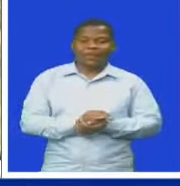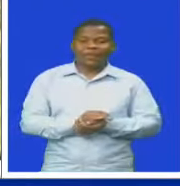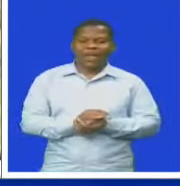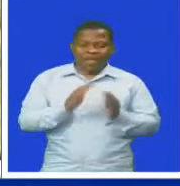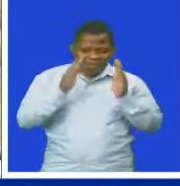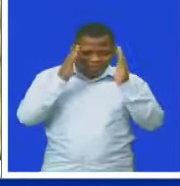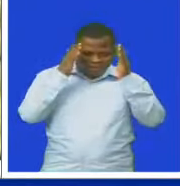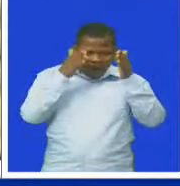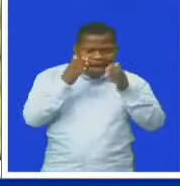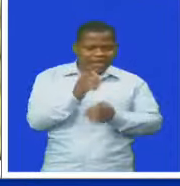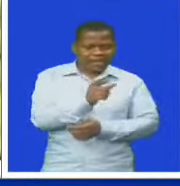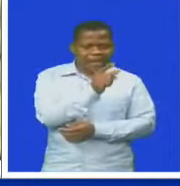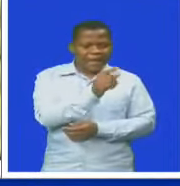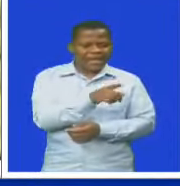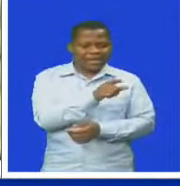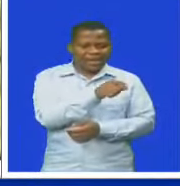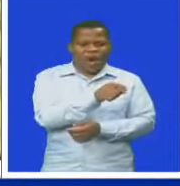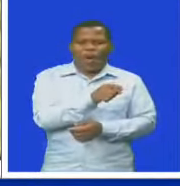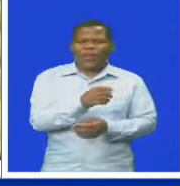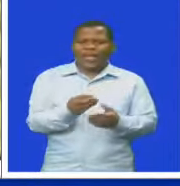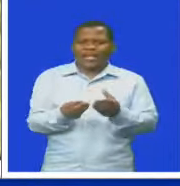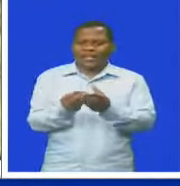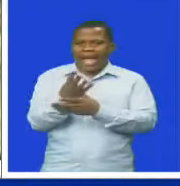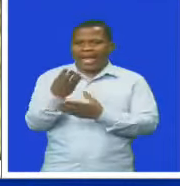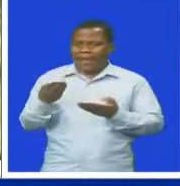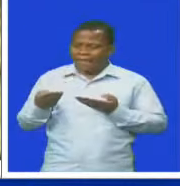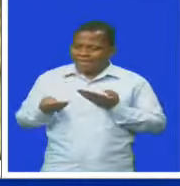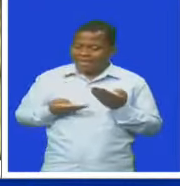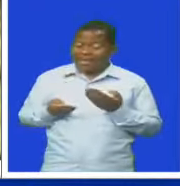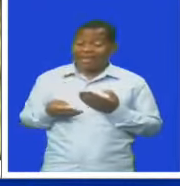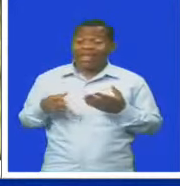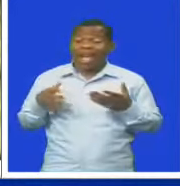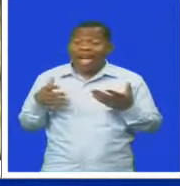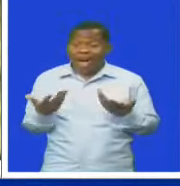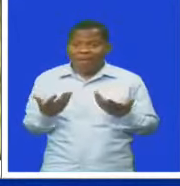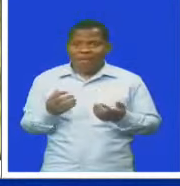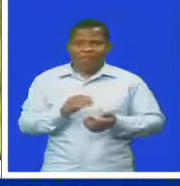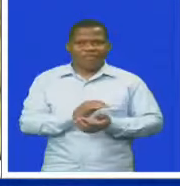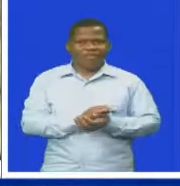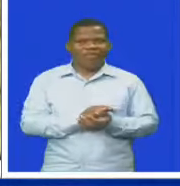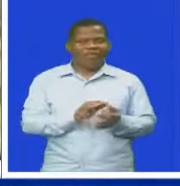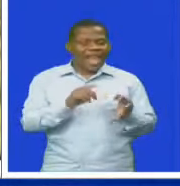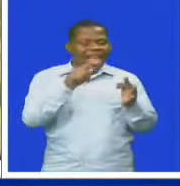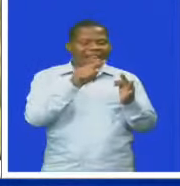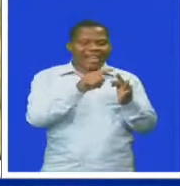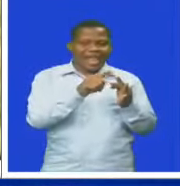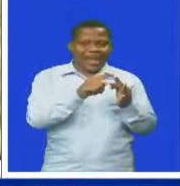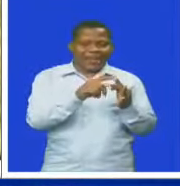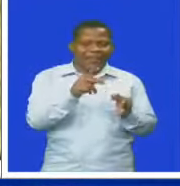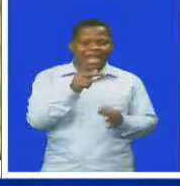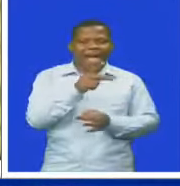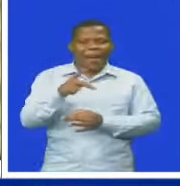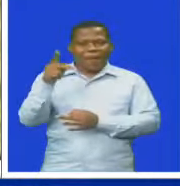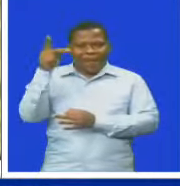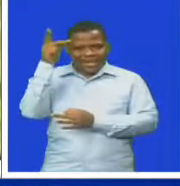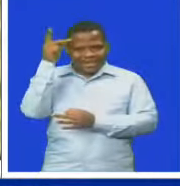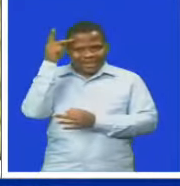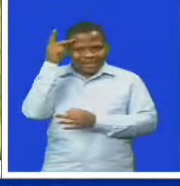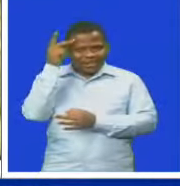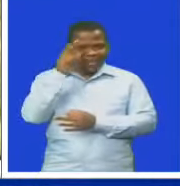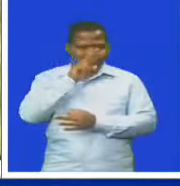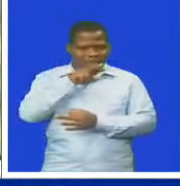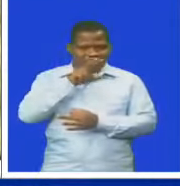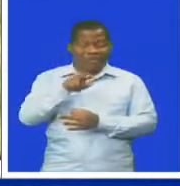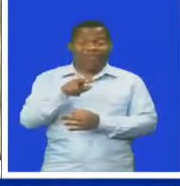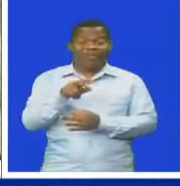mhlawumbe adzinga ukuthaze edolobheni so le inclusion ikhulumisa lo dinzawo leto sibuke nendzaba ye policy siyabonga nje ukuthi kangkwane sesinayo i